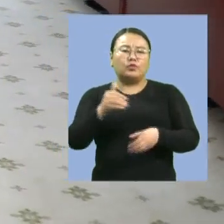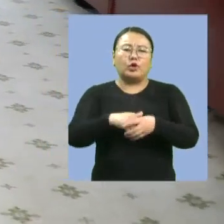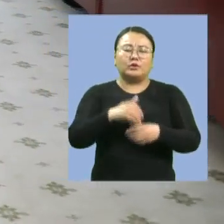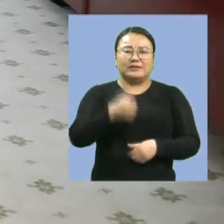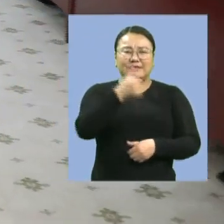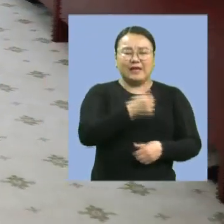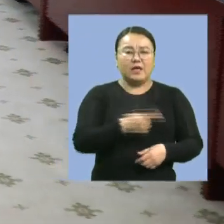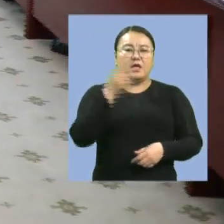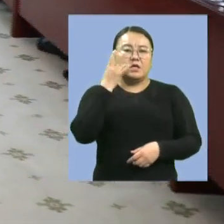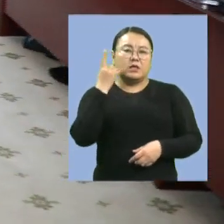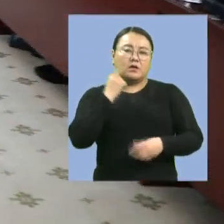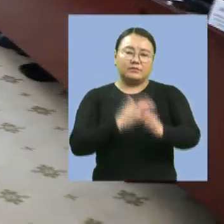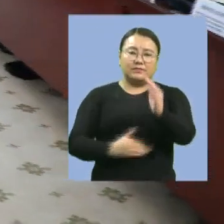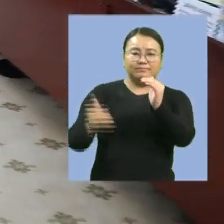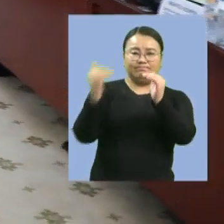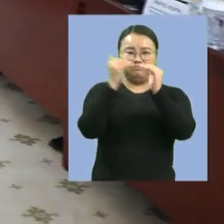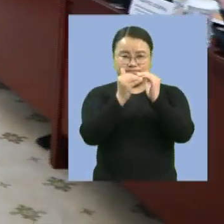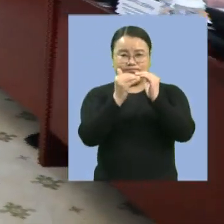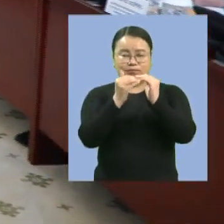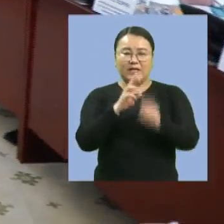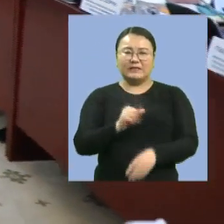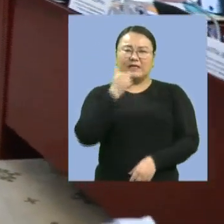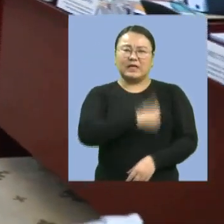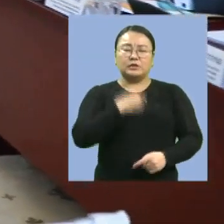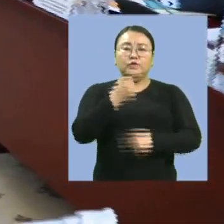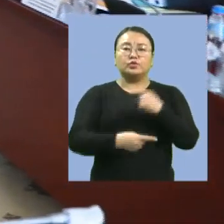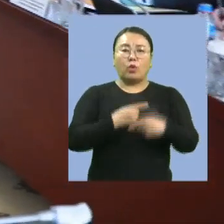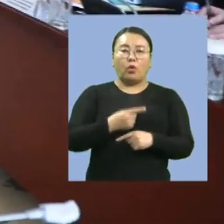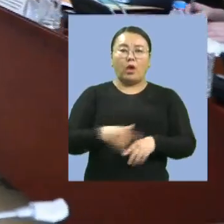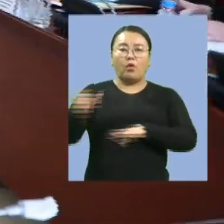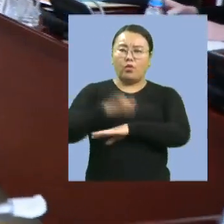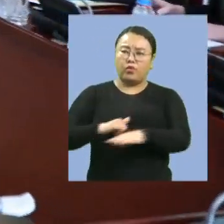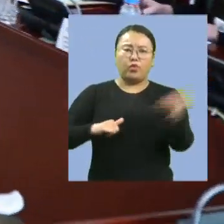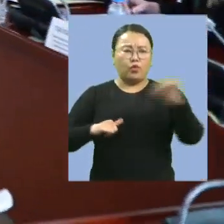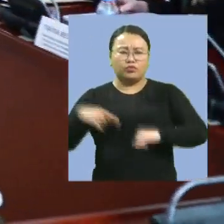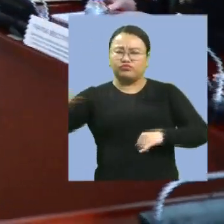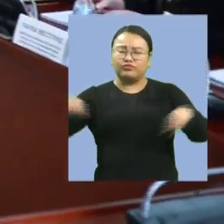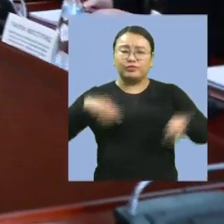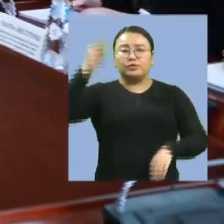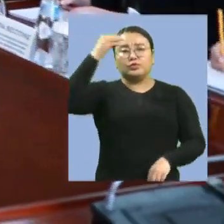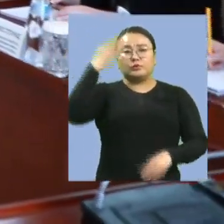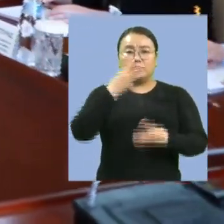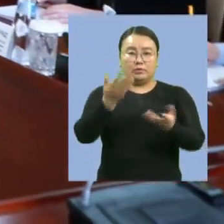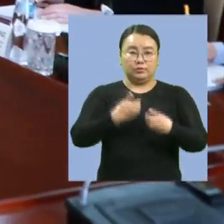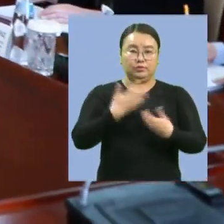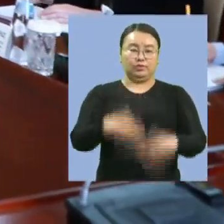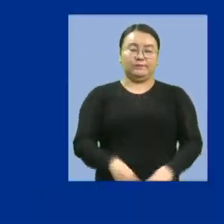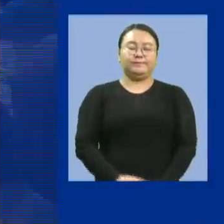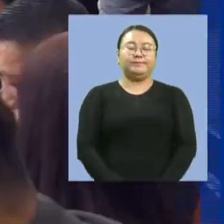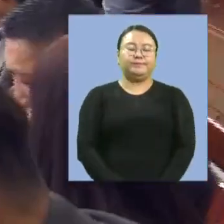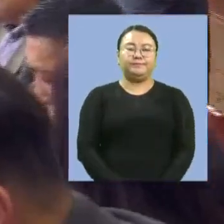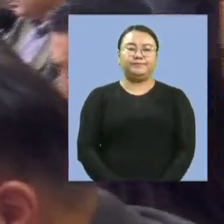бэхжүүлэх, хүүсийн тэгш оролцоо буюу гендерийн тэгш байдлыг хэрхэн хангасан талаараа улс улсынхаа туршлагаас хуваалцсан юм.